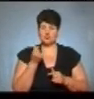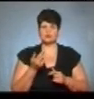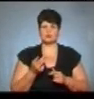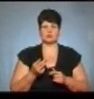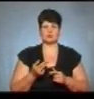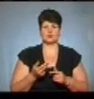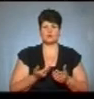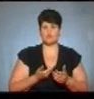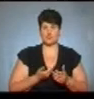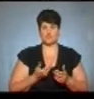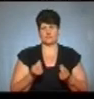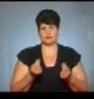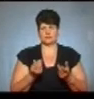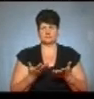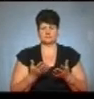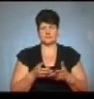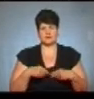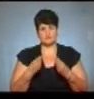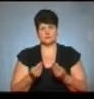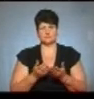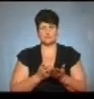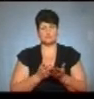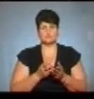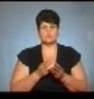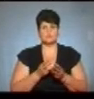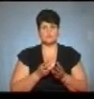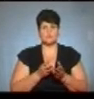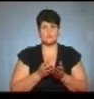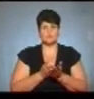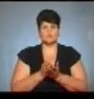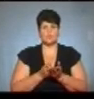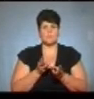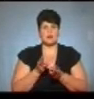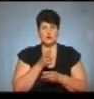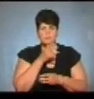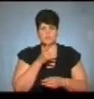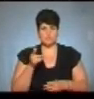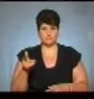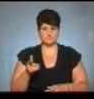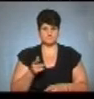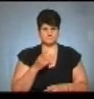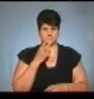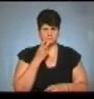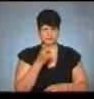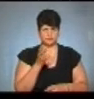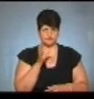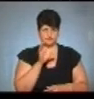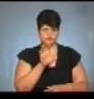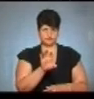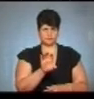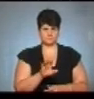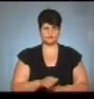субсидії на оплату житлово-комунальних послуг під час опалювального періоду, дізнавалася моя колега Ірина Терлюк. Пропоную переглянути